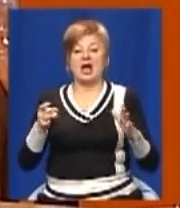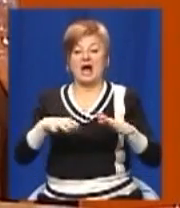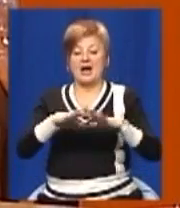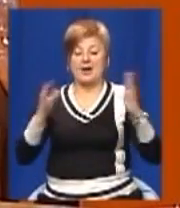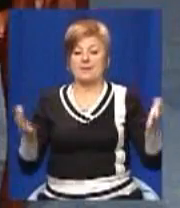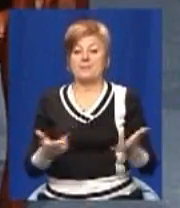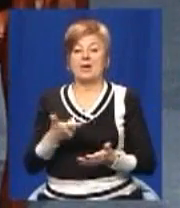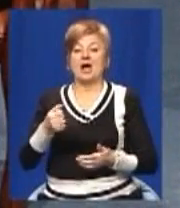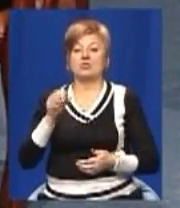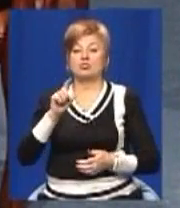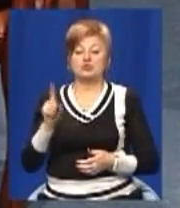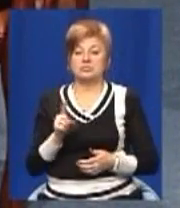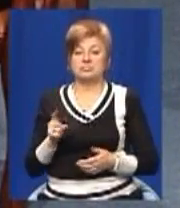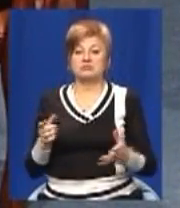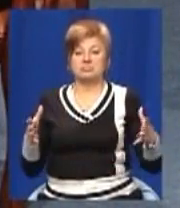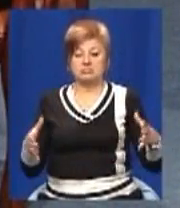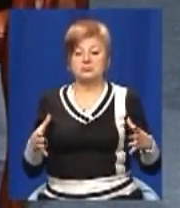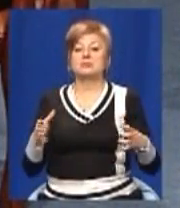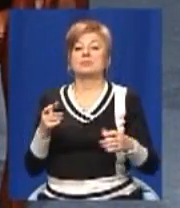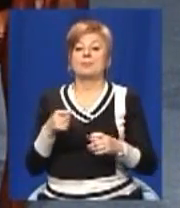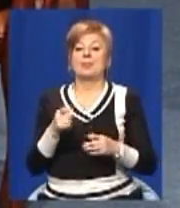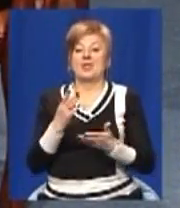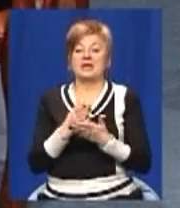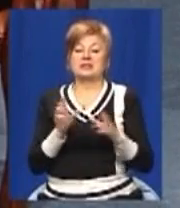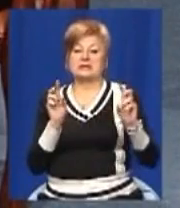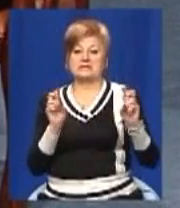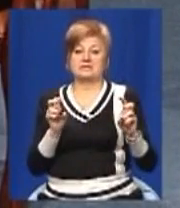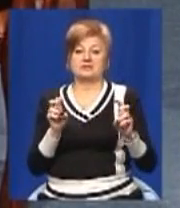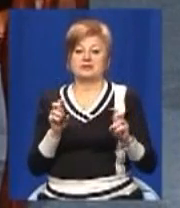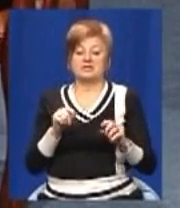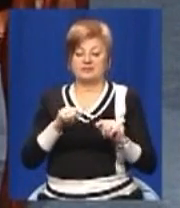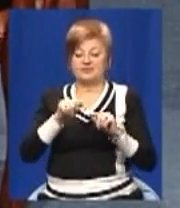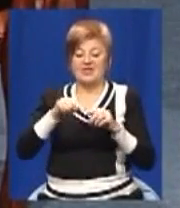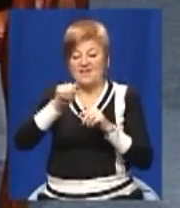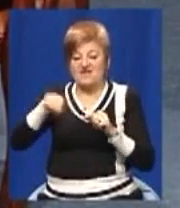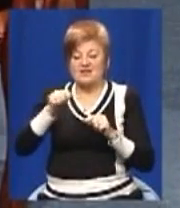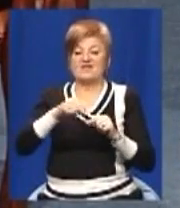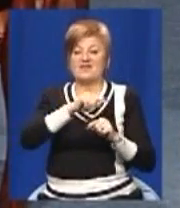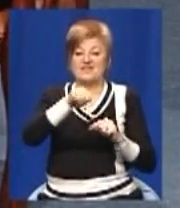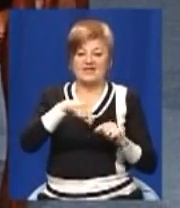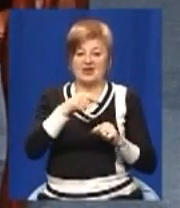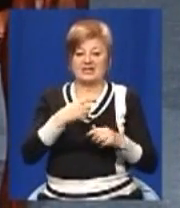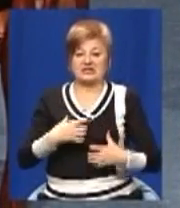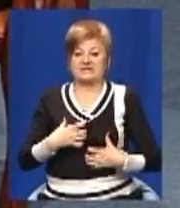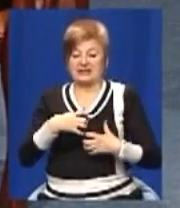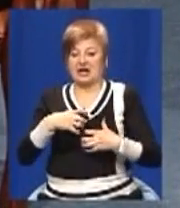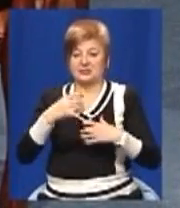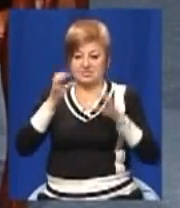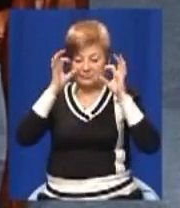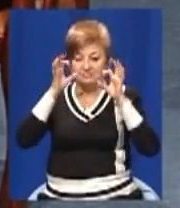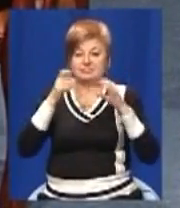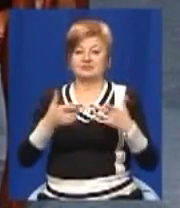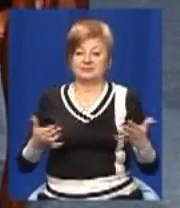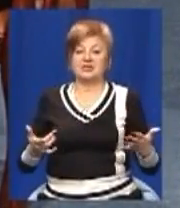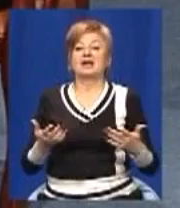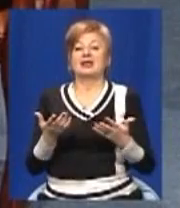саме гарбуз, так, являється символом це Хеллоуін. Це вирізаний сестра Шилл.